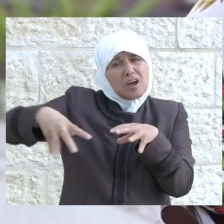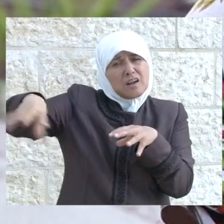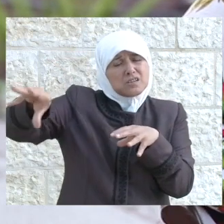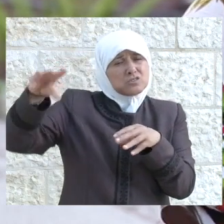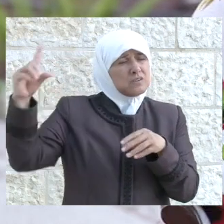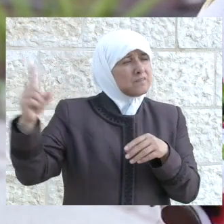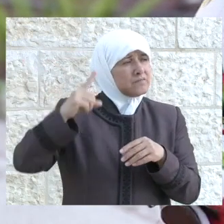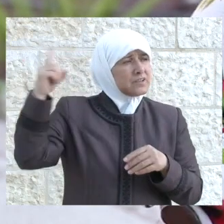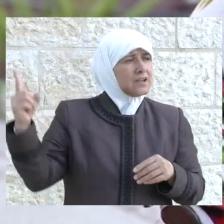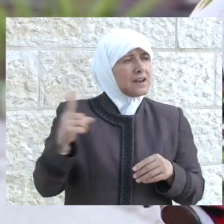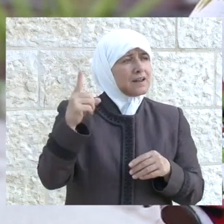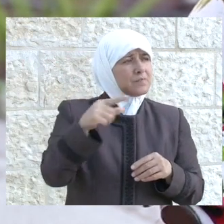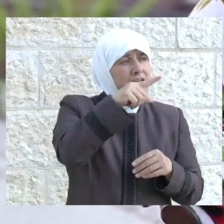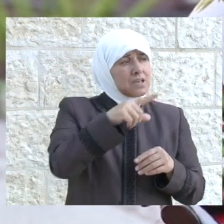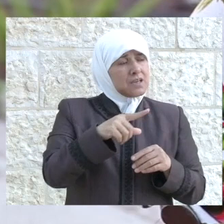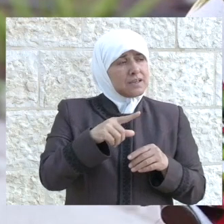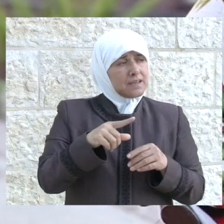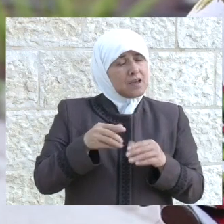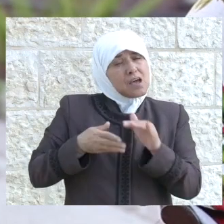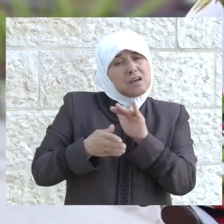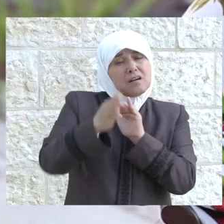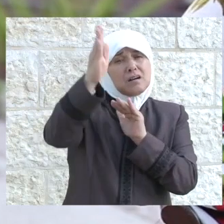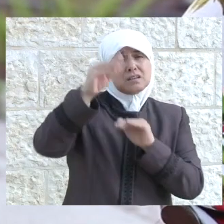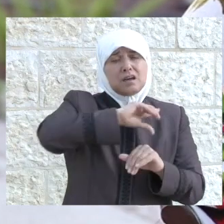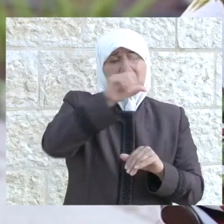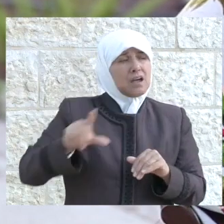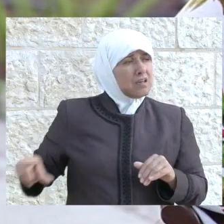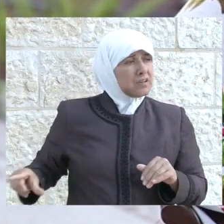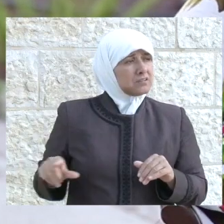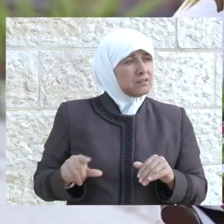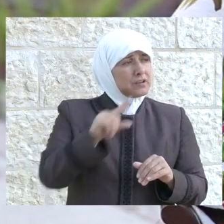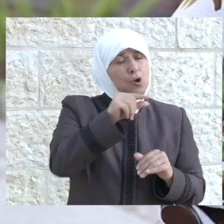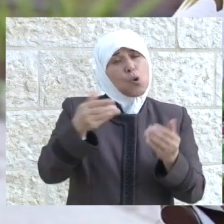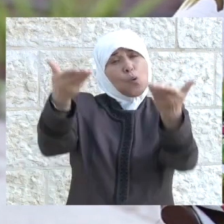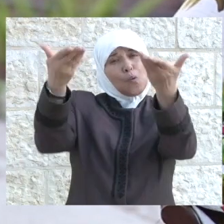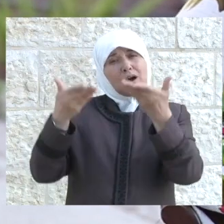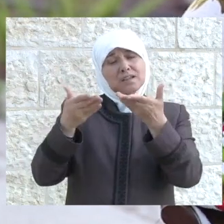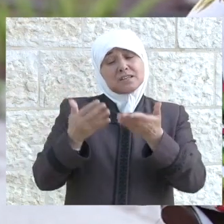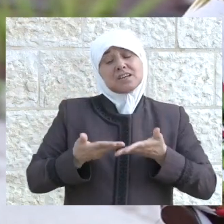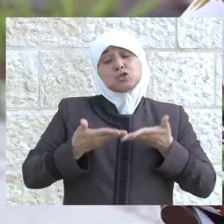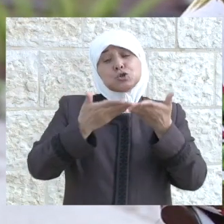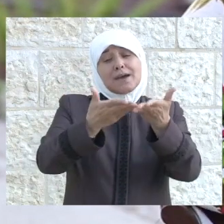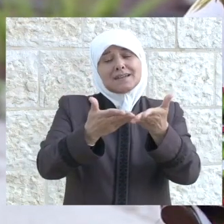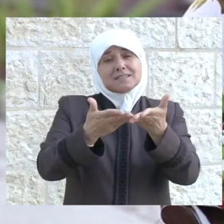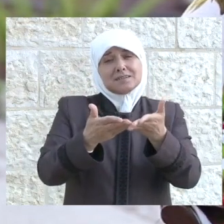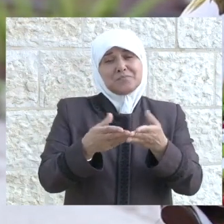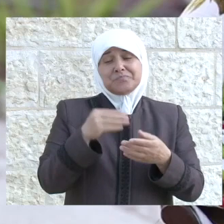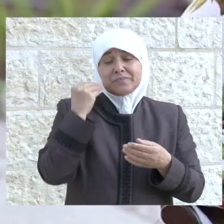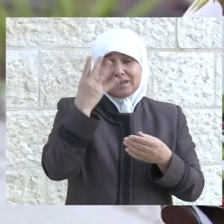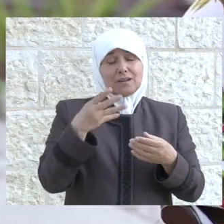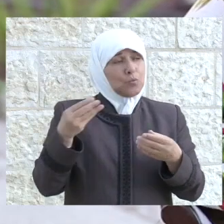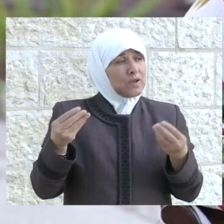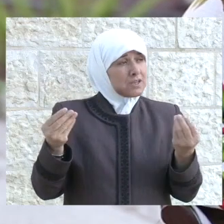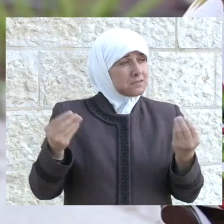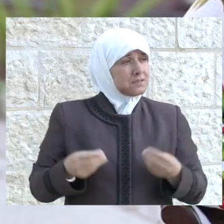في مؤتمرات، سافرت على إيطاليا استلمت الجائزة الدولية للنساء المنجزات. طبعاً بعد الجائزة كان في